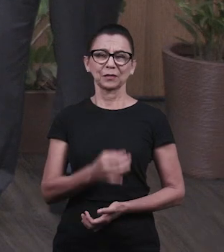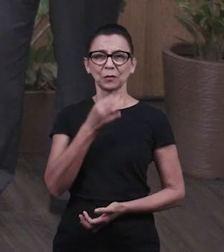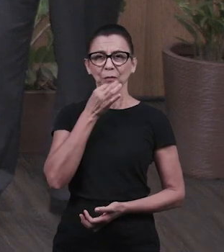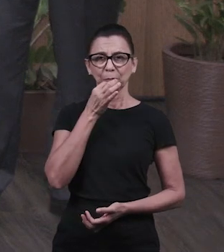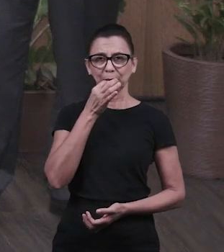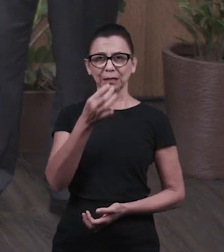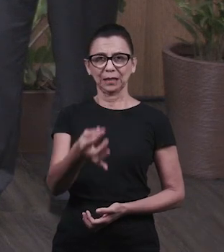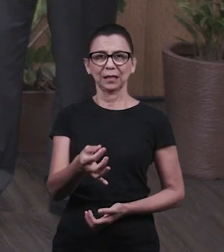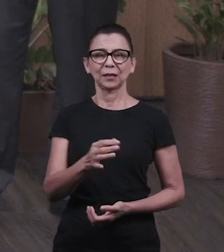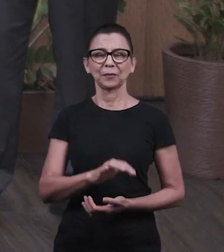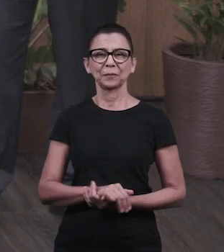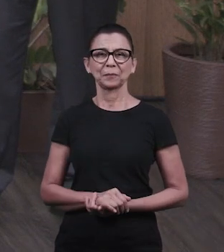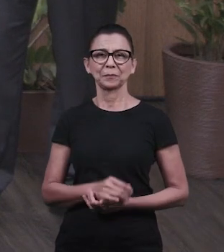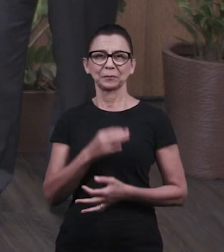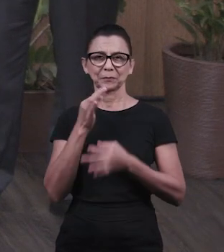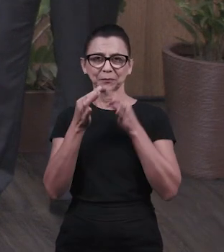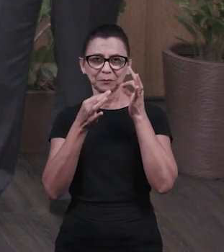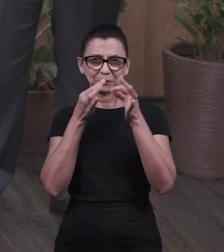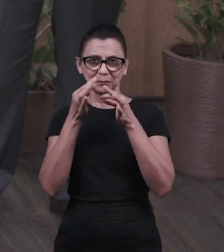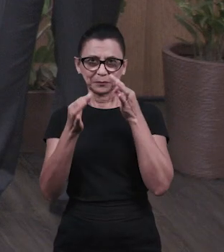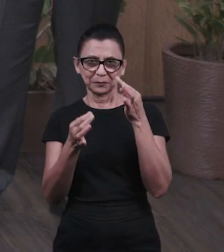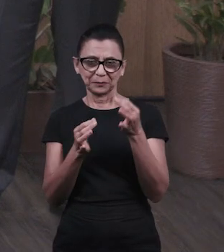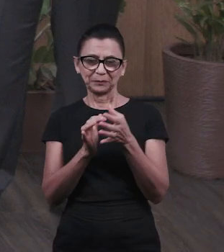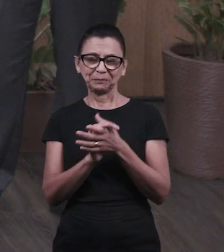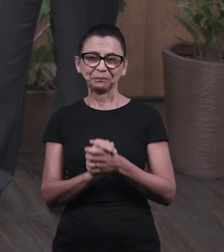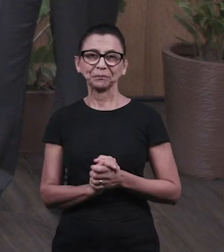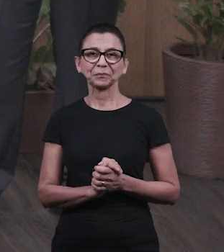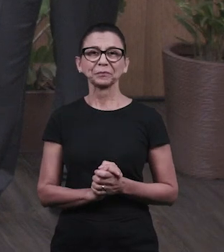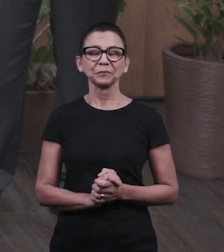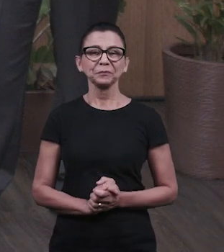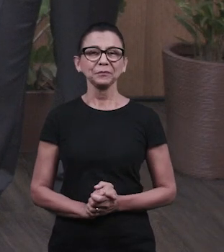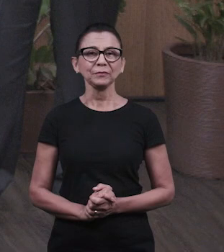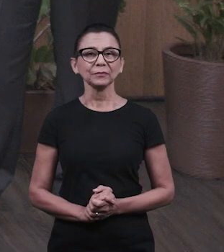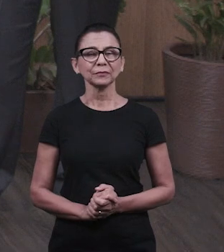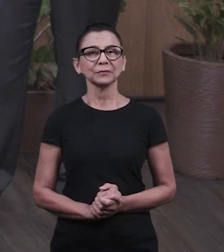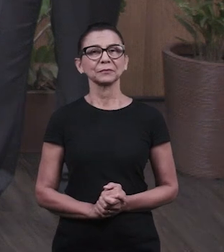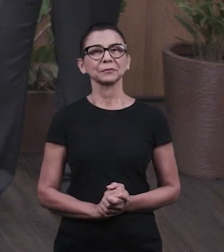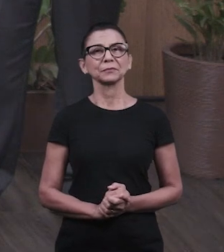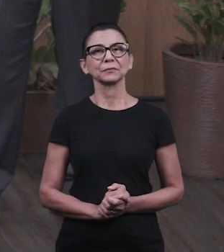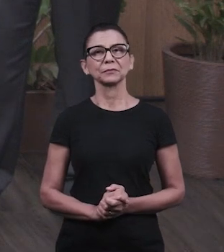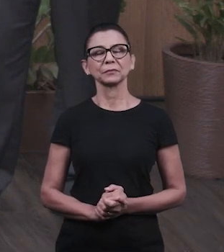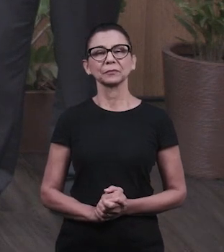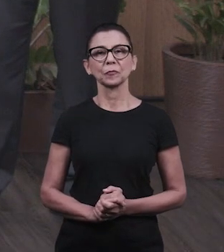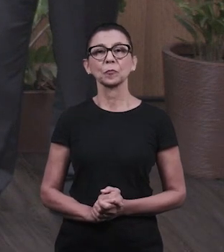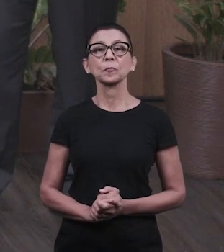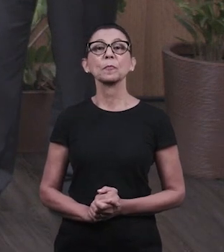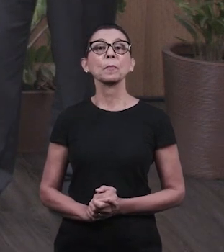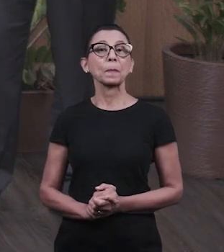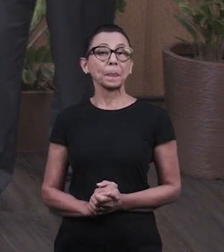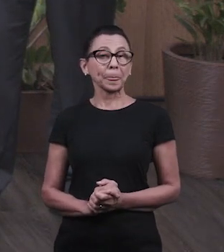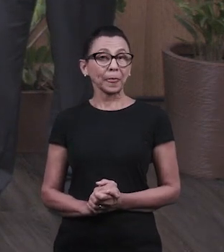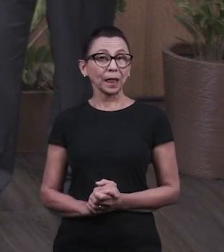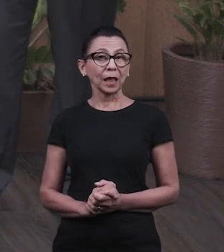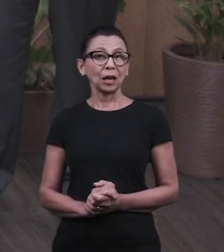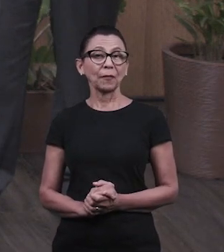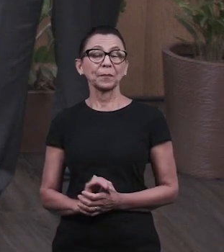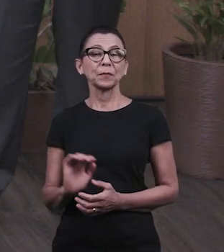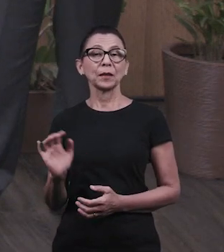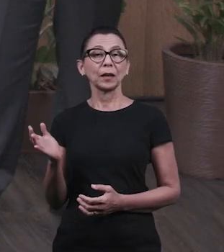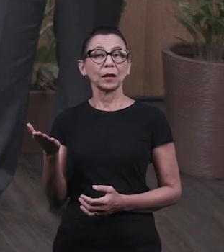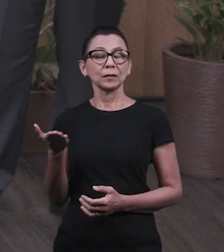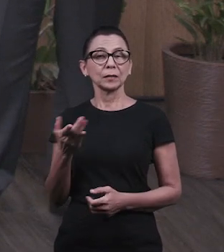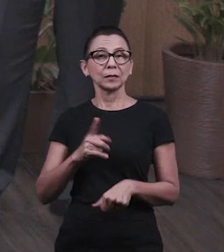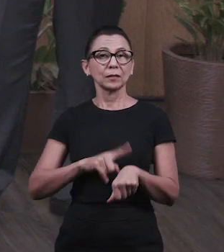комментарии. Далее я приглашаю всех, давайте услышим и споем все